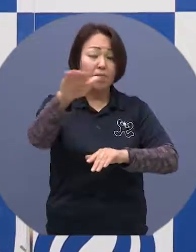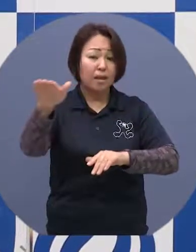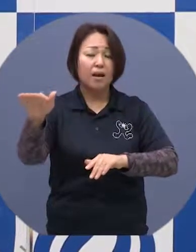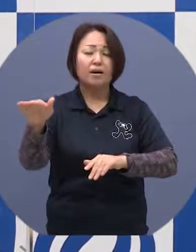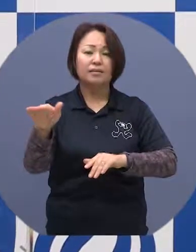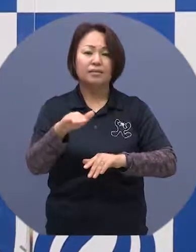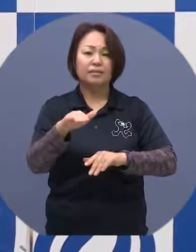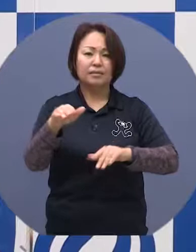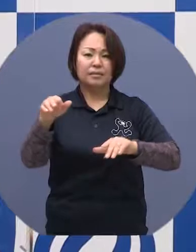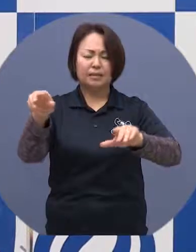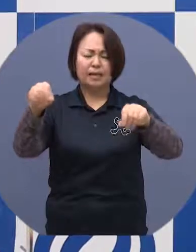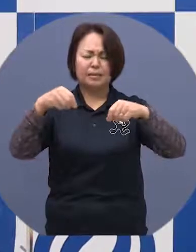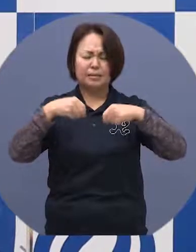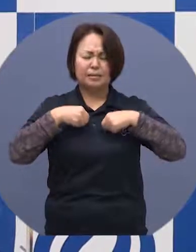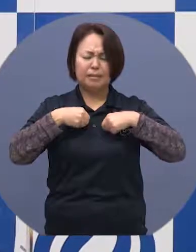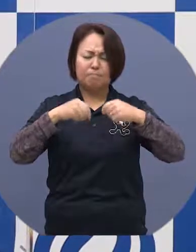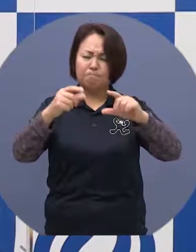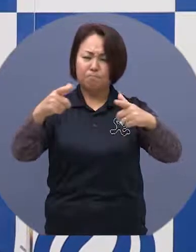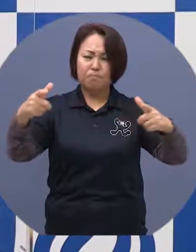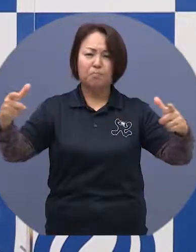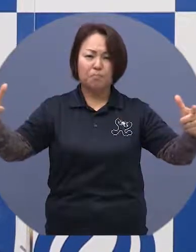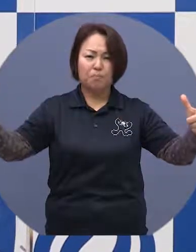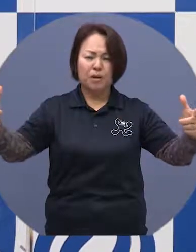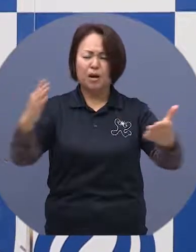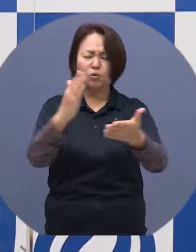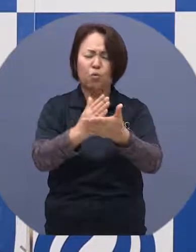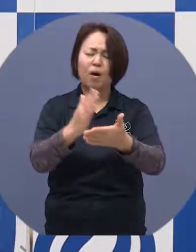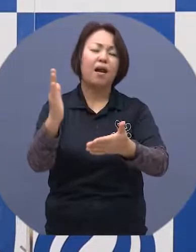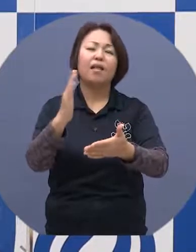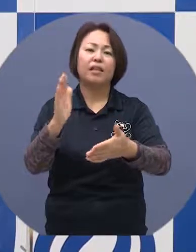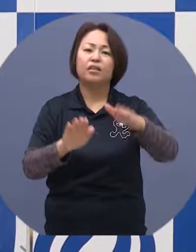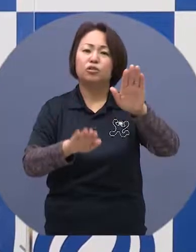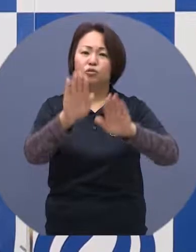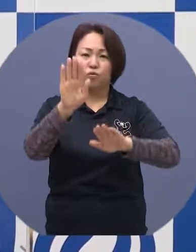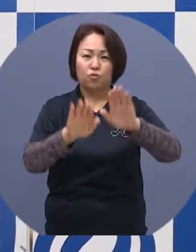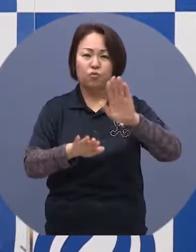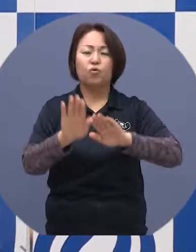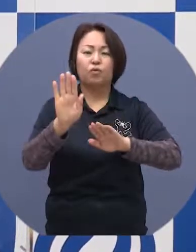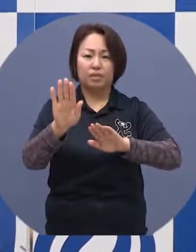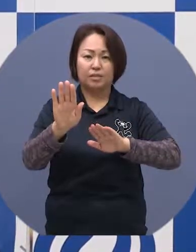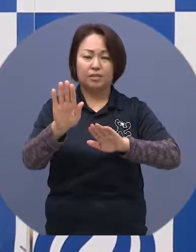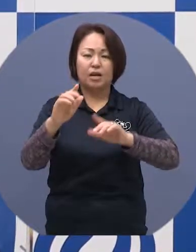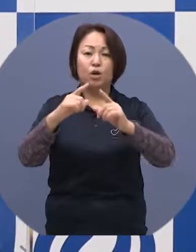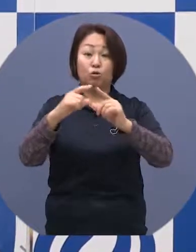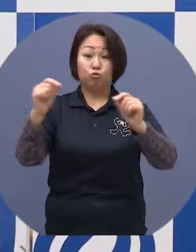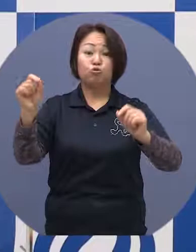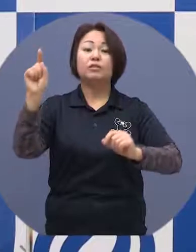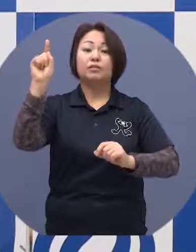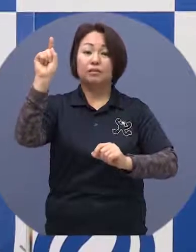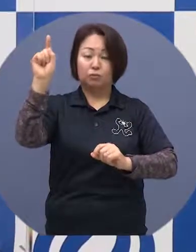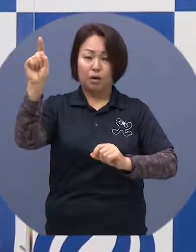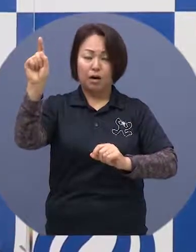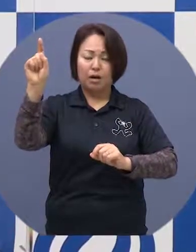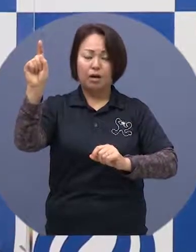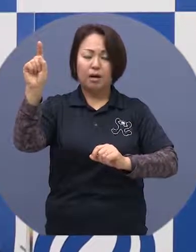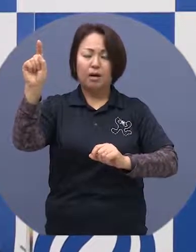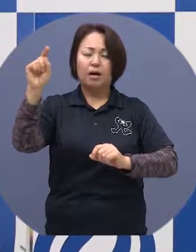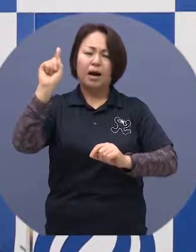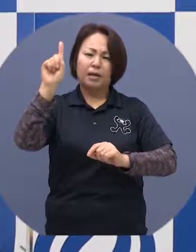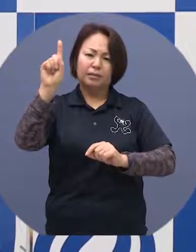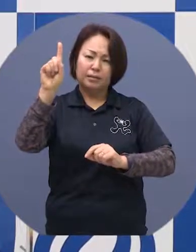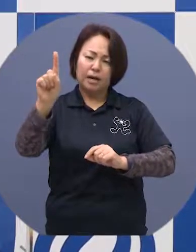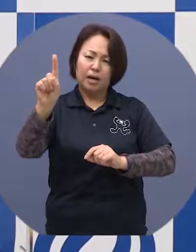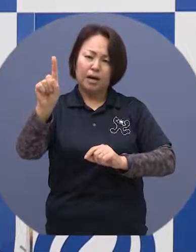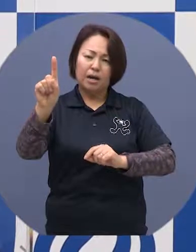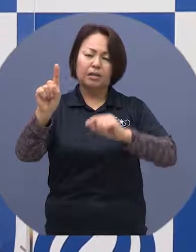感染拡大に歯止めがかからない状況になっております口におきましては主ないと言いますが明日にでもですねえ